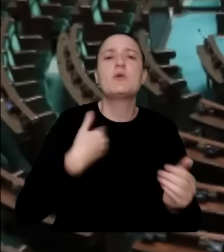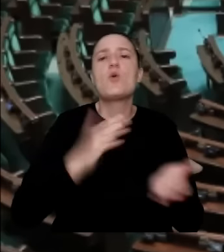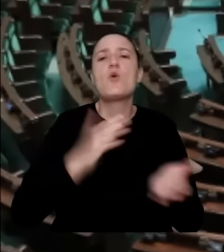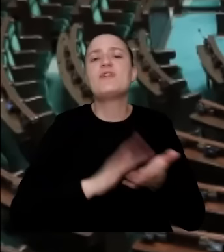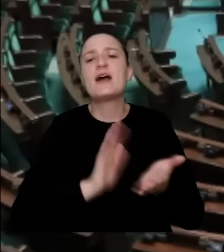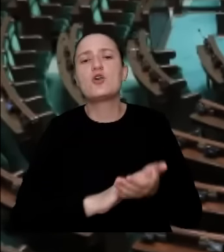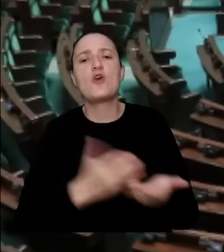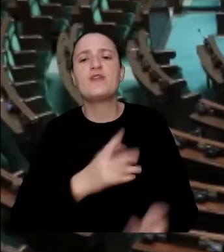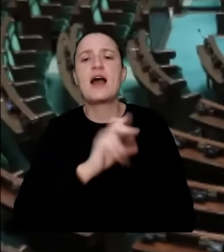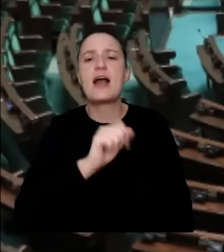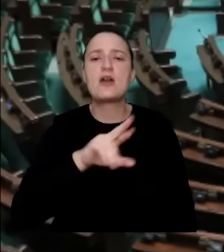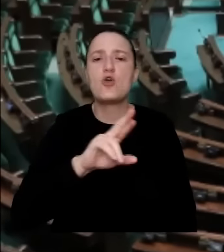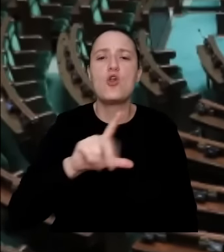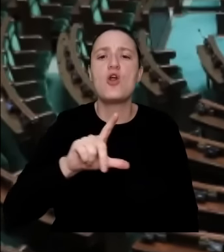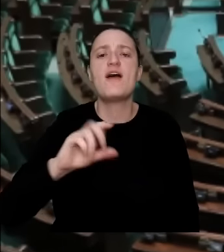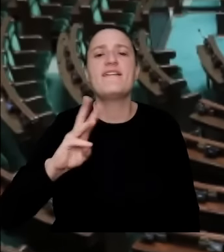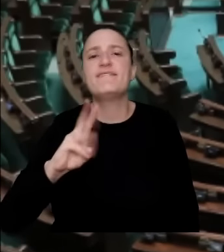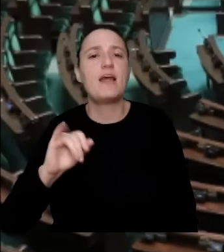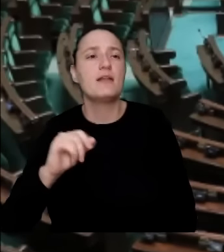Wielkiego z rąk kanclerz